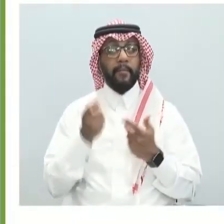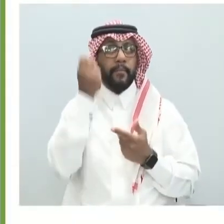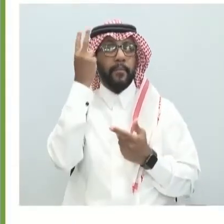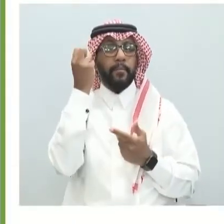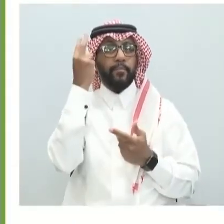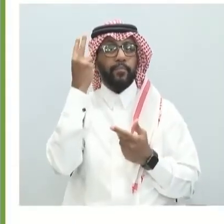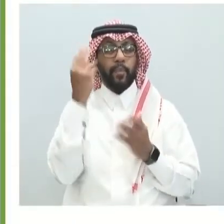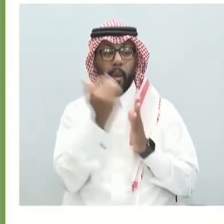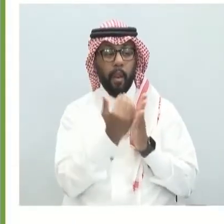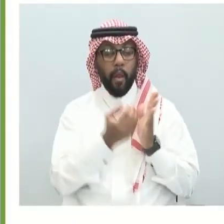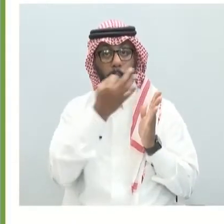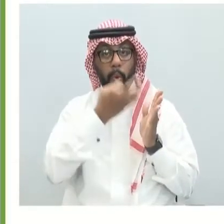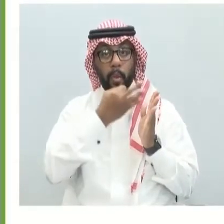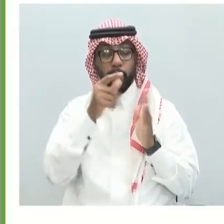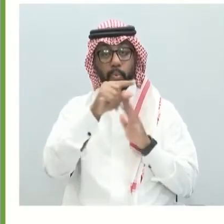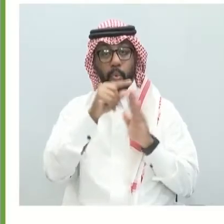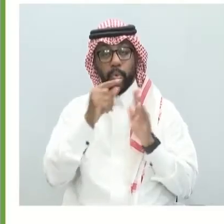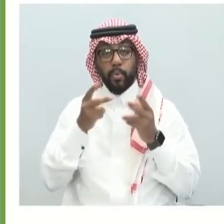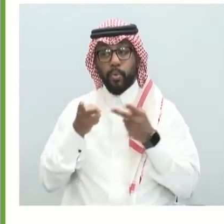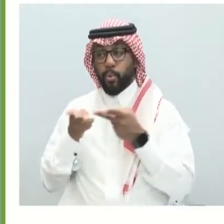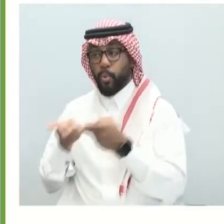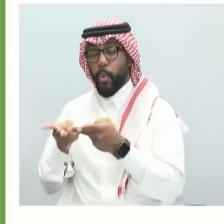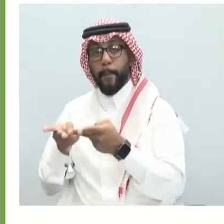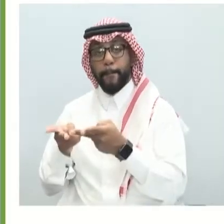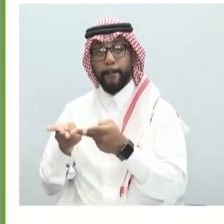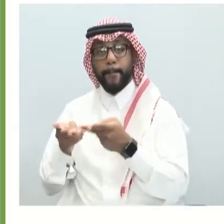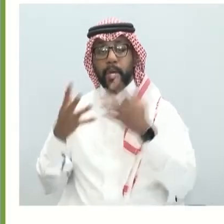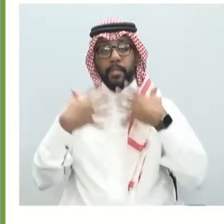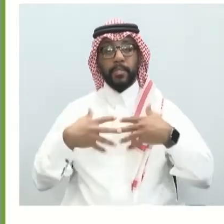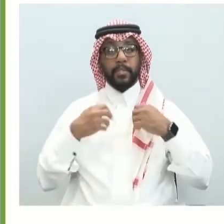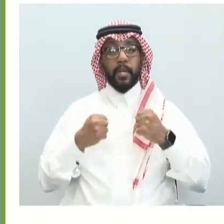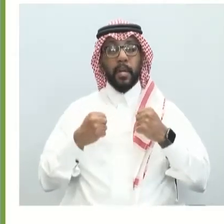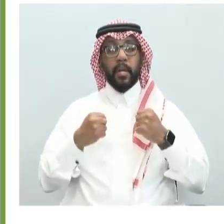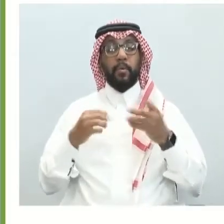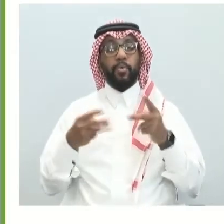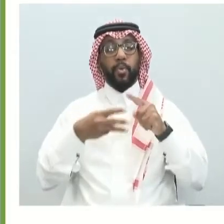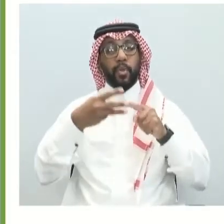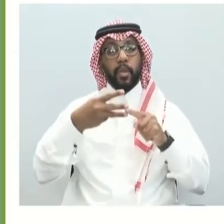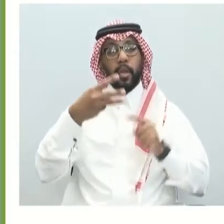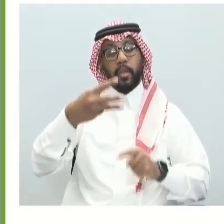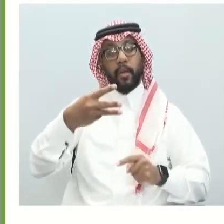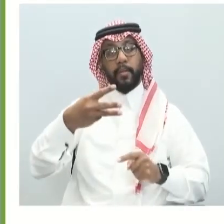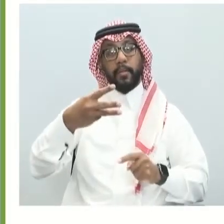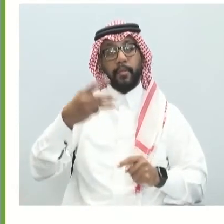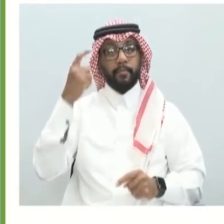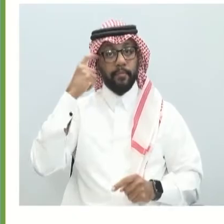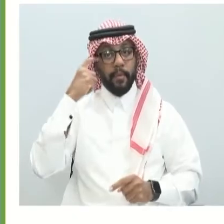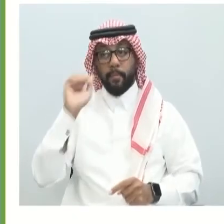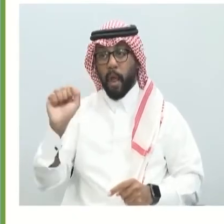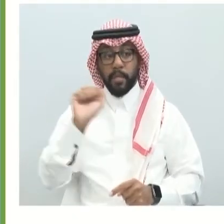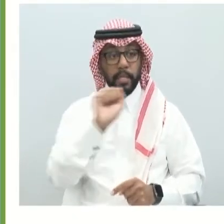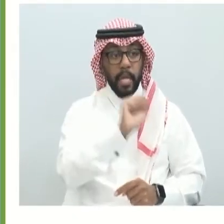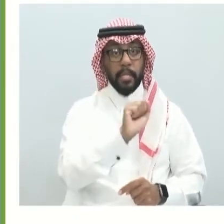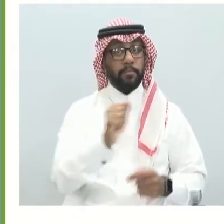اذن يتالف نص النوم صحه من ثلاث فقرات تنطوي كل فقره